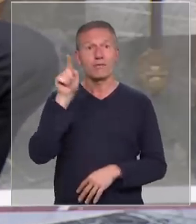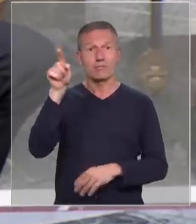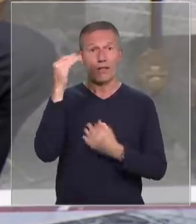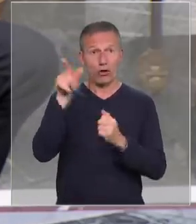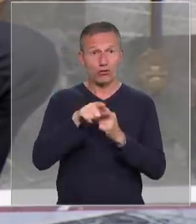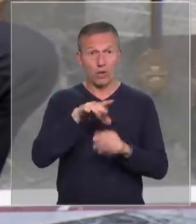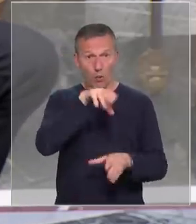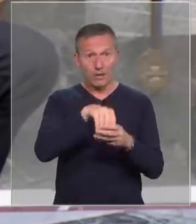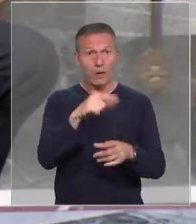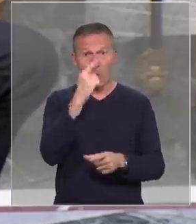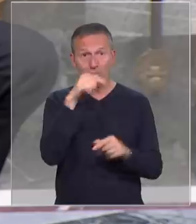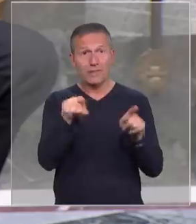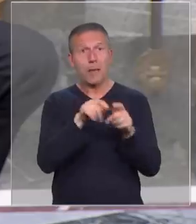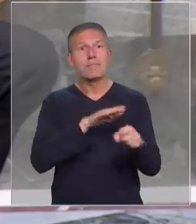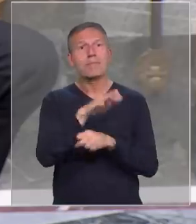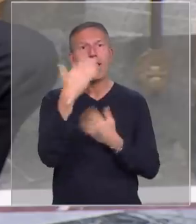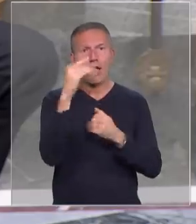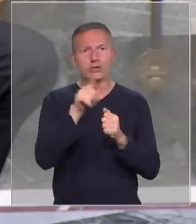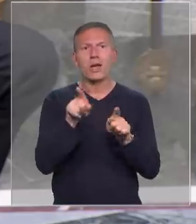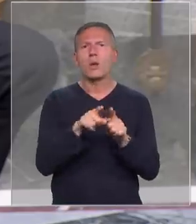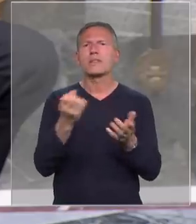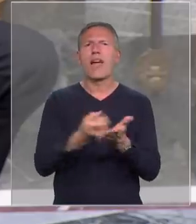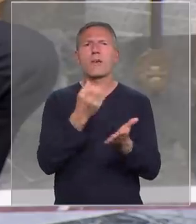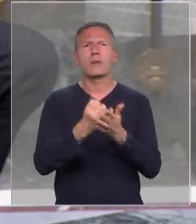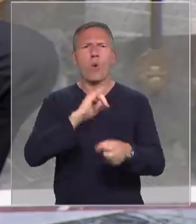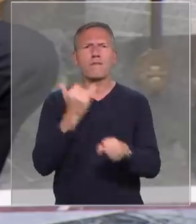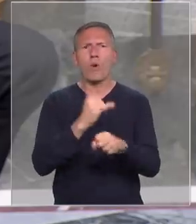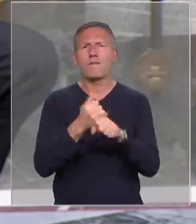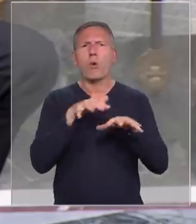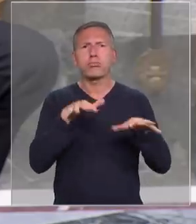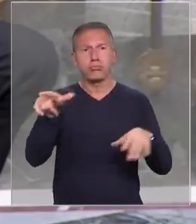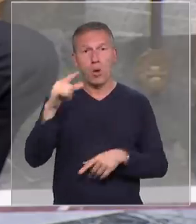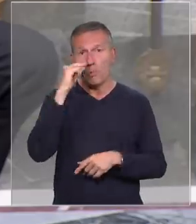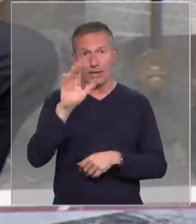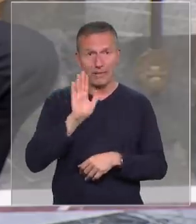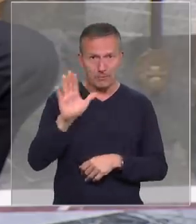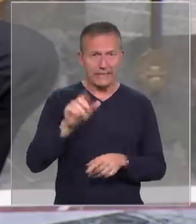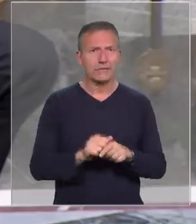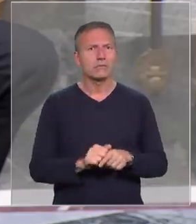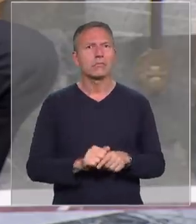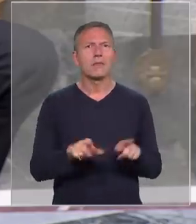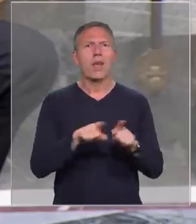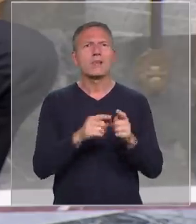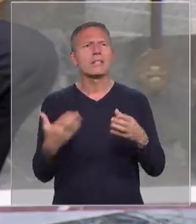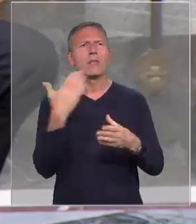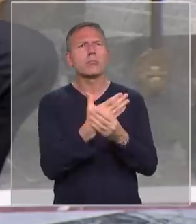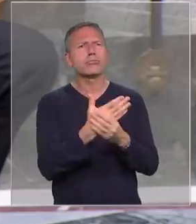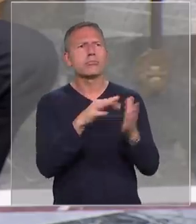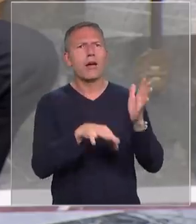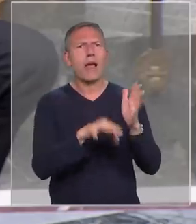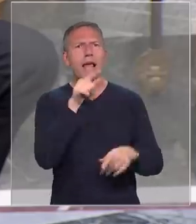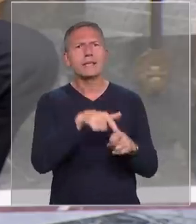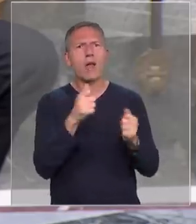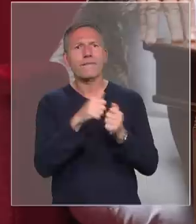fait. Ensuite, pratiquer la désinformation à grande échelle, Poutine le fait. Enfin et surtout, interférer dans une élection